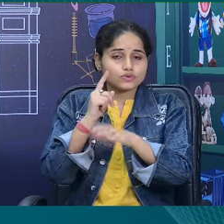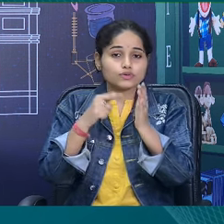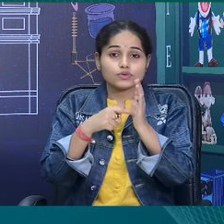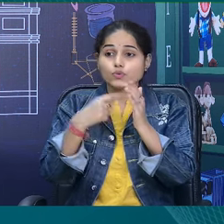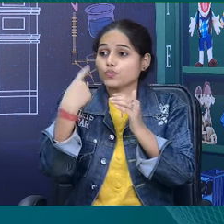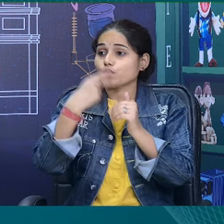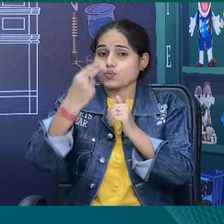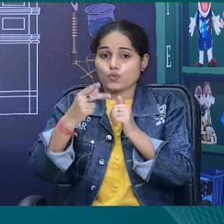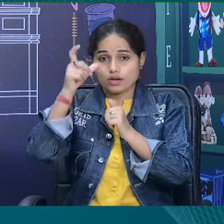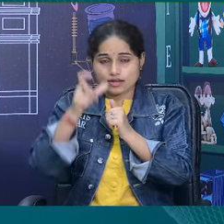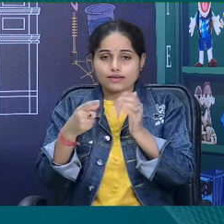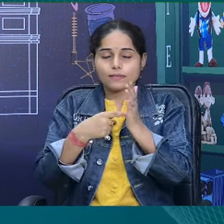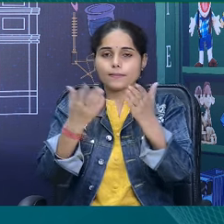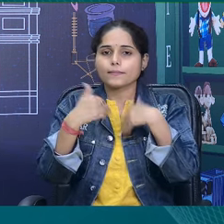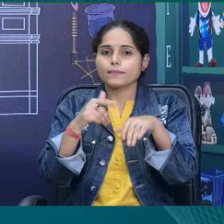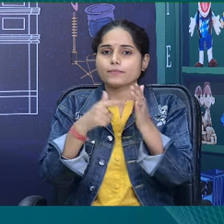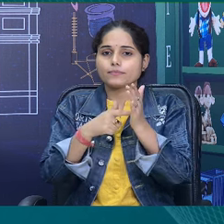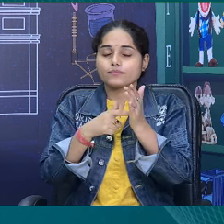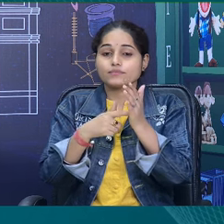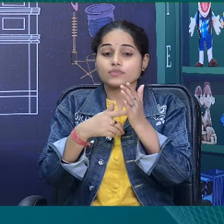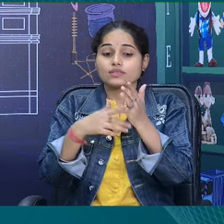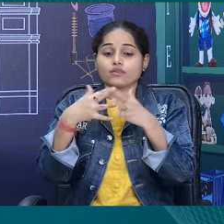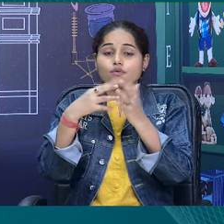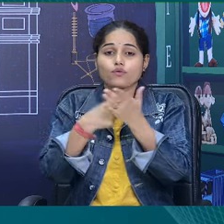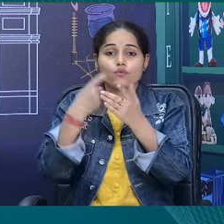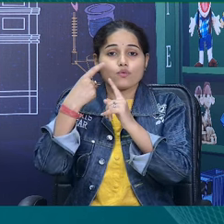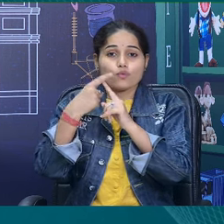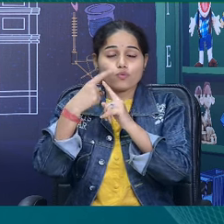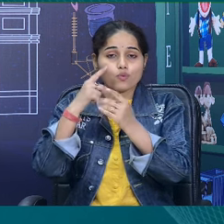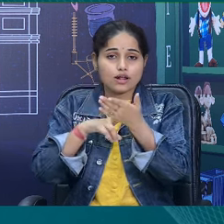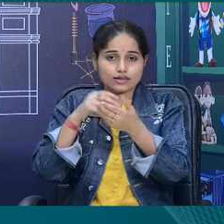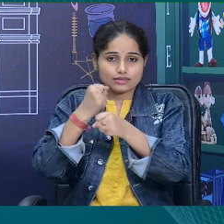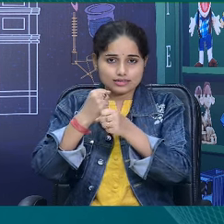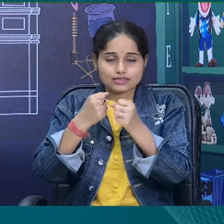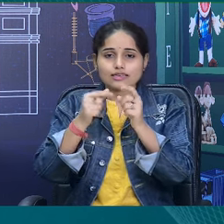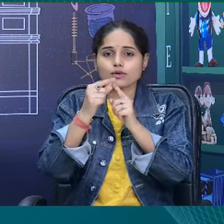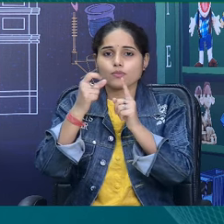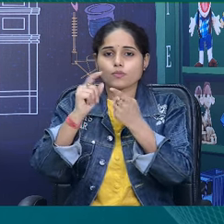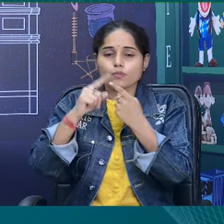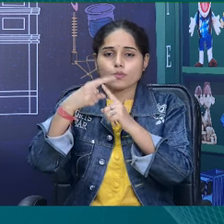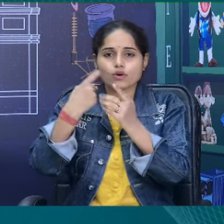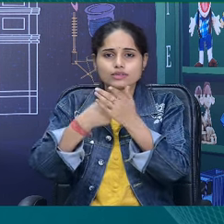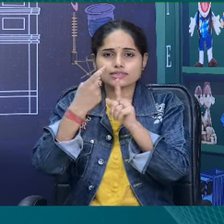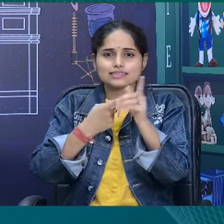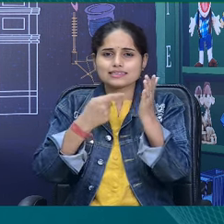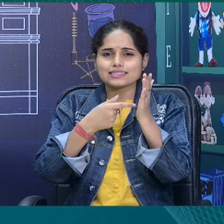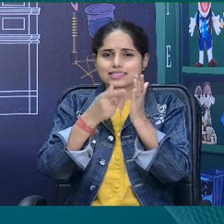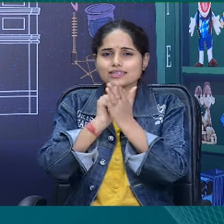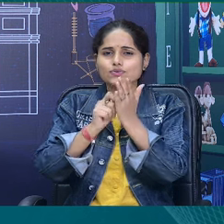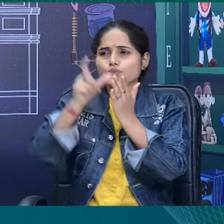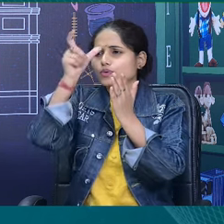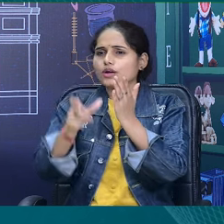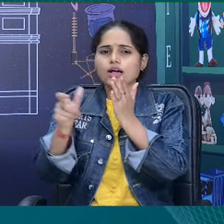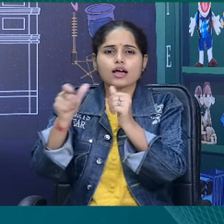क्रिएटेडटेड पेंटिंग्स वाइल राइटिंग पोएट्री यह भी एक बहुत इंपॉर्टेंट सवाल है और इसमें देखिए